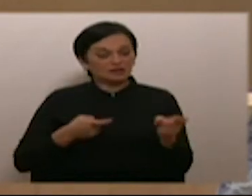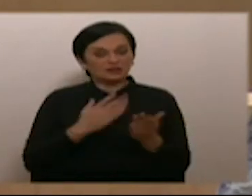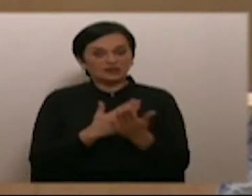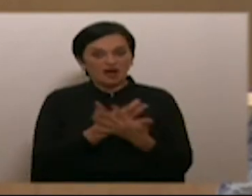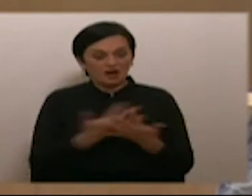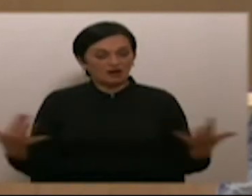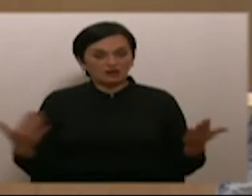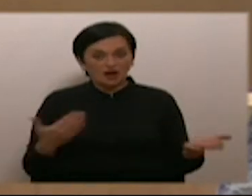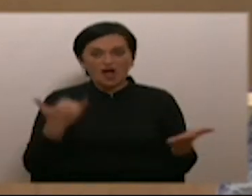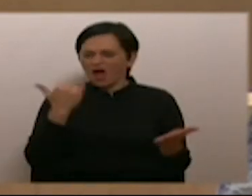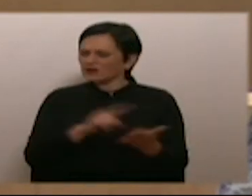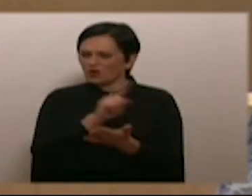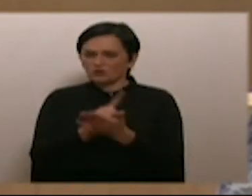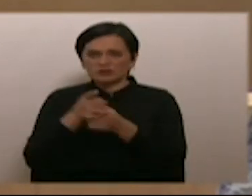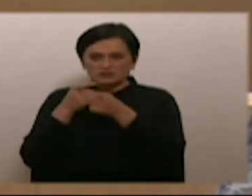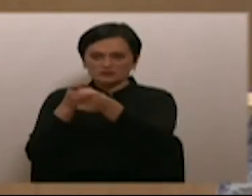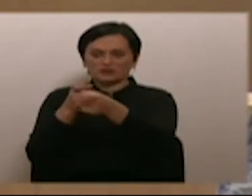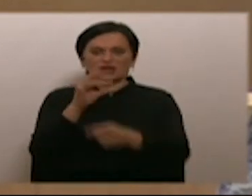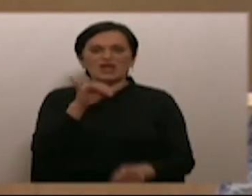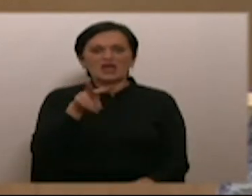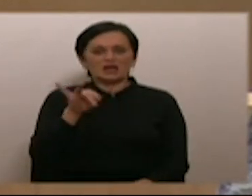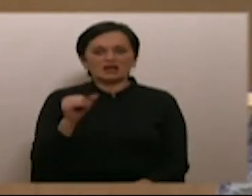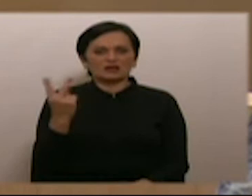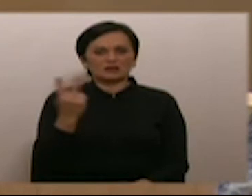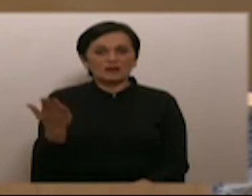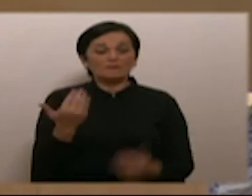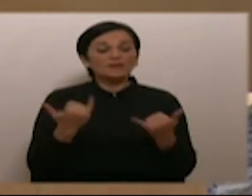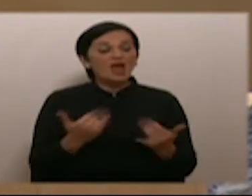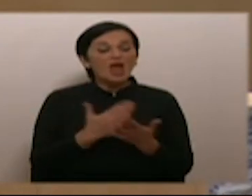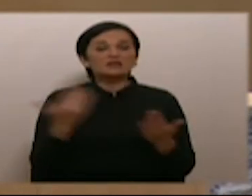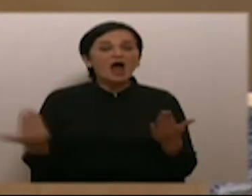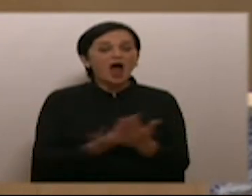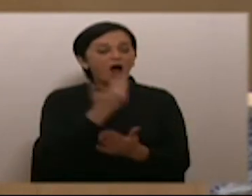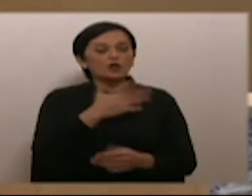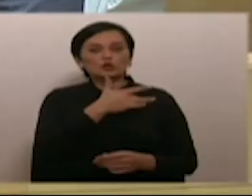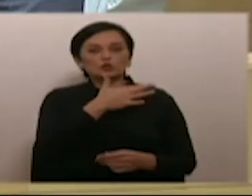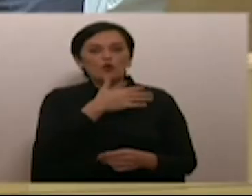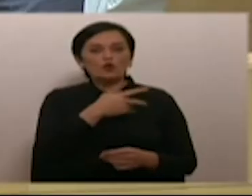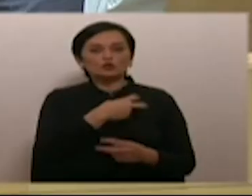აუცილებლად ესროდნენ ილიას, იმიტომ რომ ისინი არიან ახალი დროის ორჯონიკიძეები და ახალი